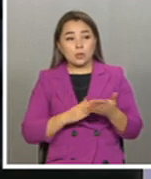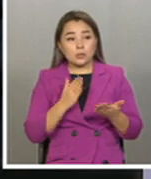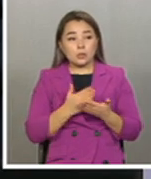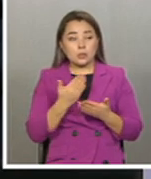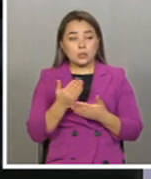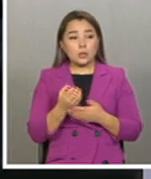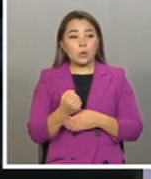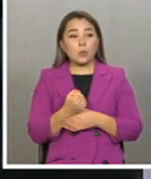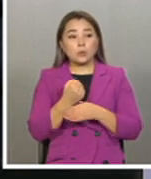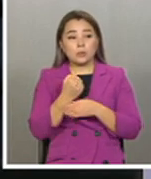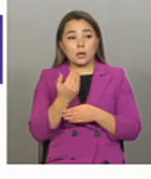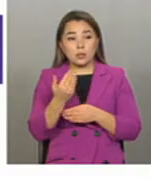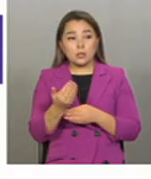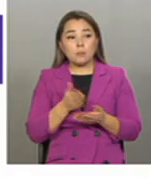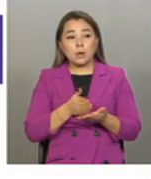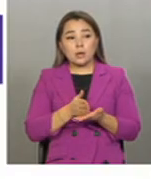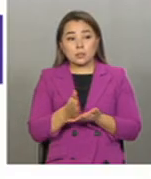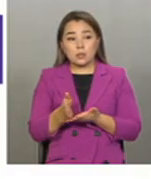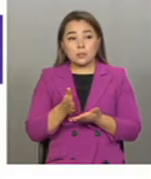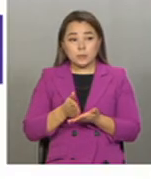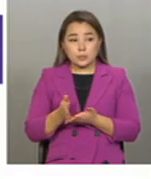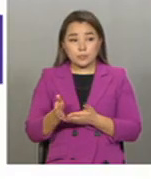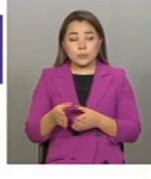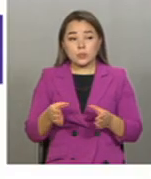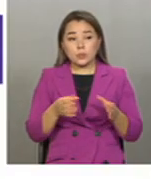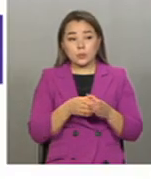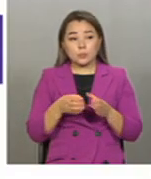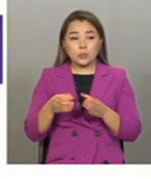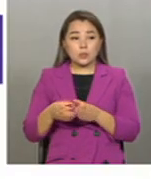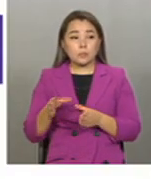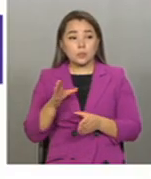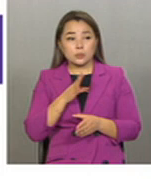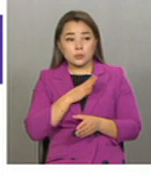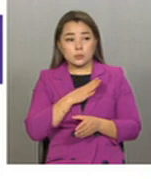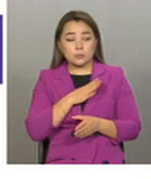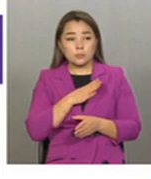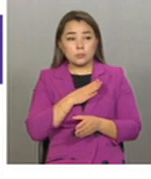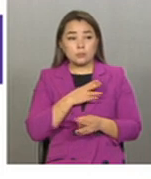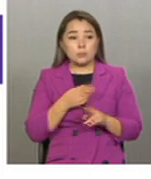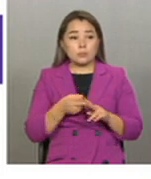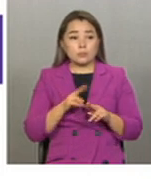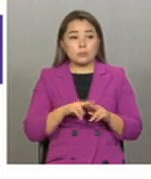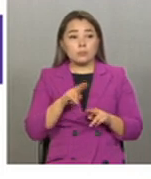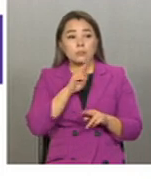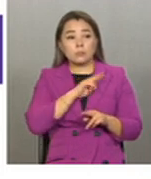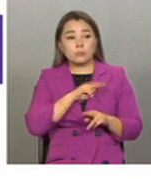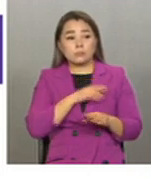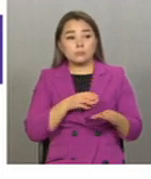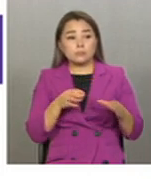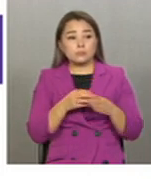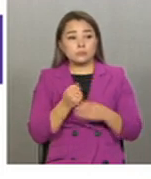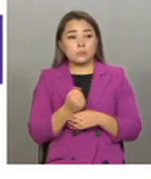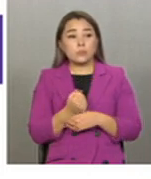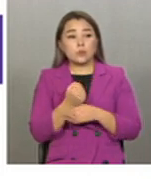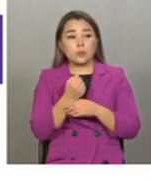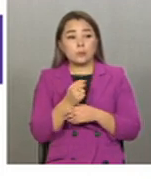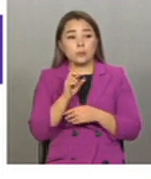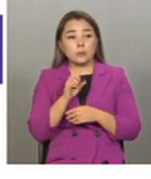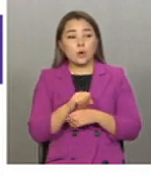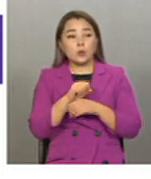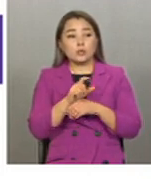қолдаған бағыттар мен топтар болды. Ал жұмысшыларды қолдаған